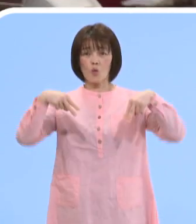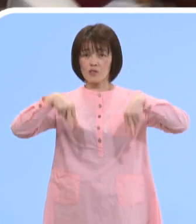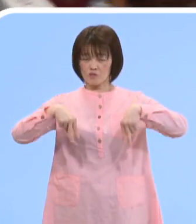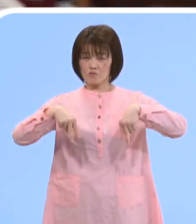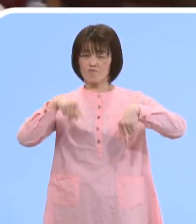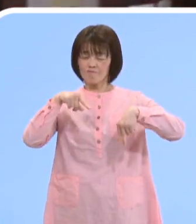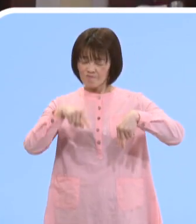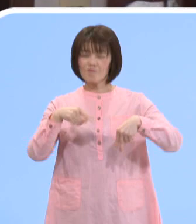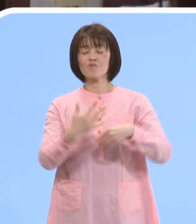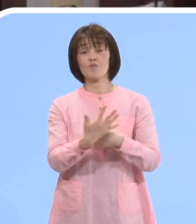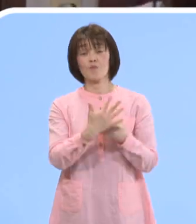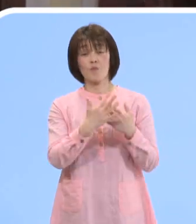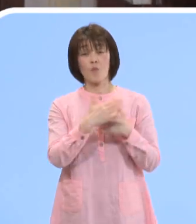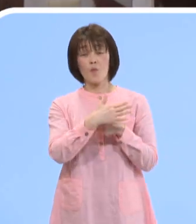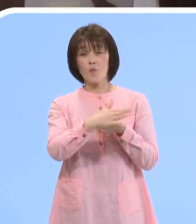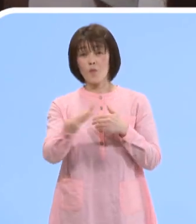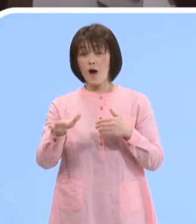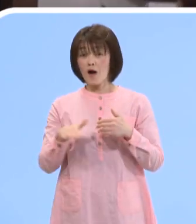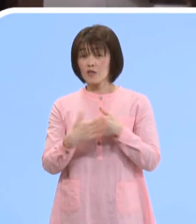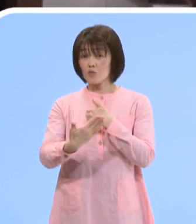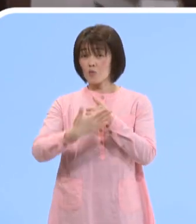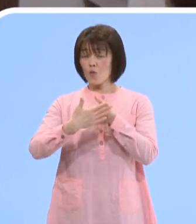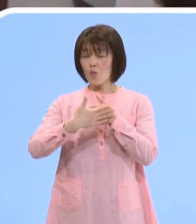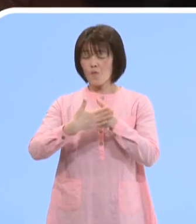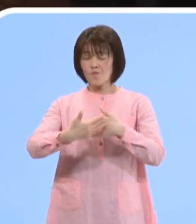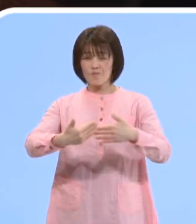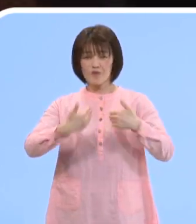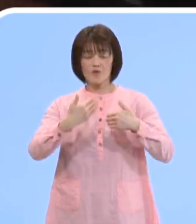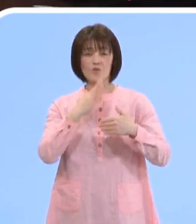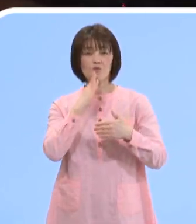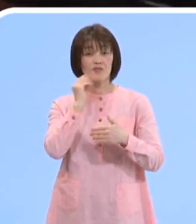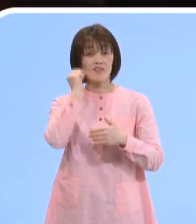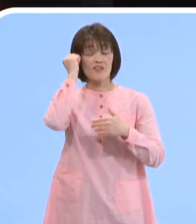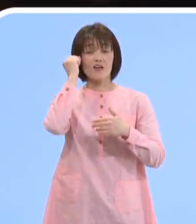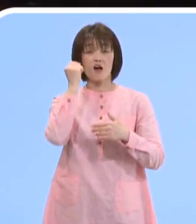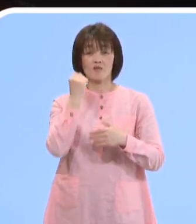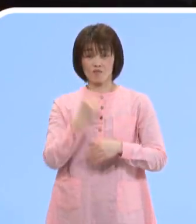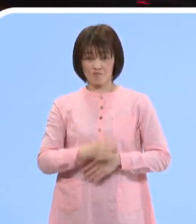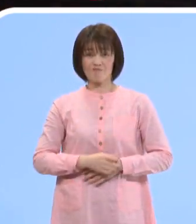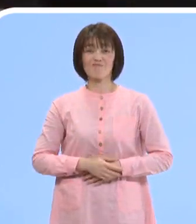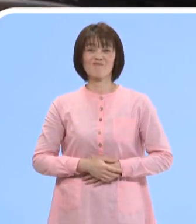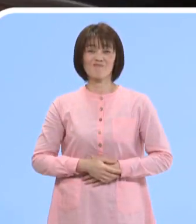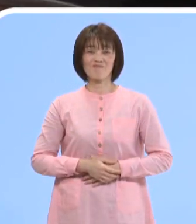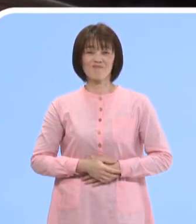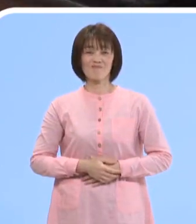うした周りの協力があってこそと実感しているそうです。